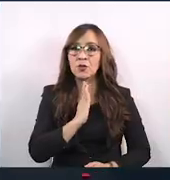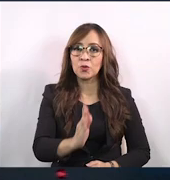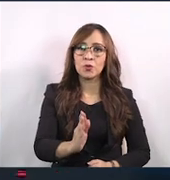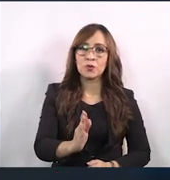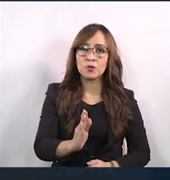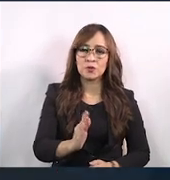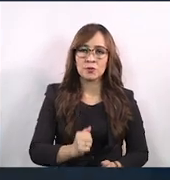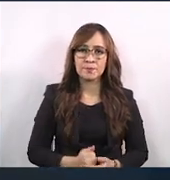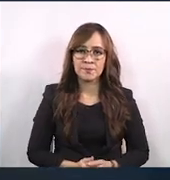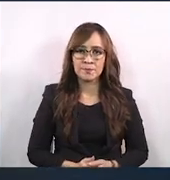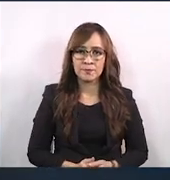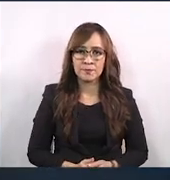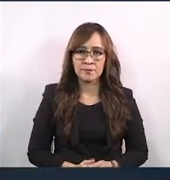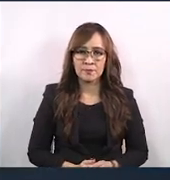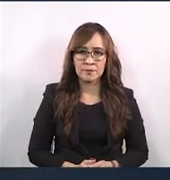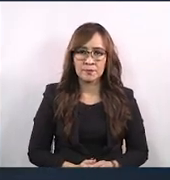tulus hati Iya